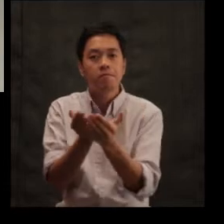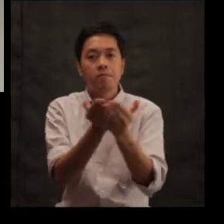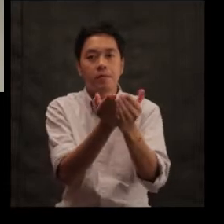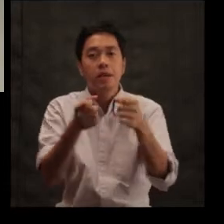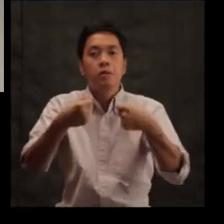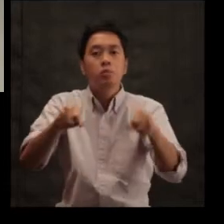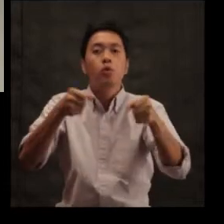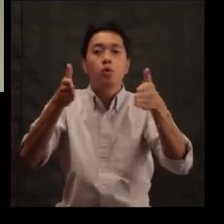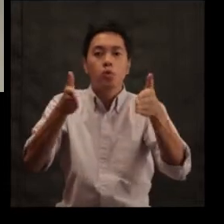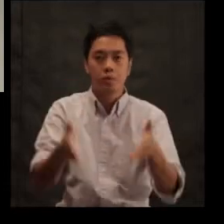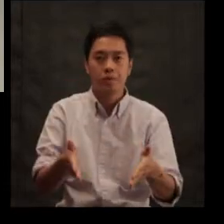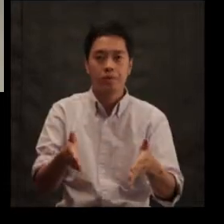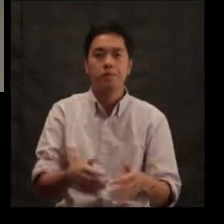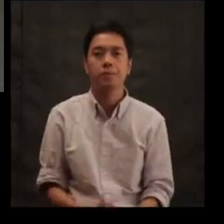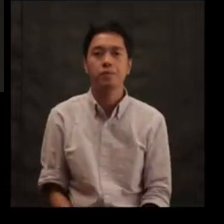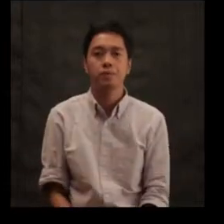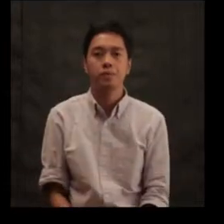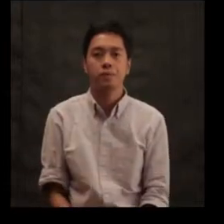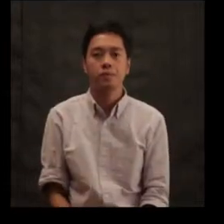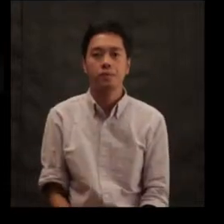ng Philippine Sailing Team.